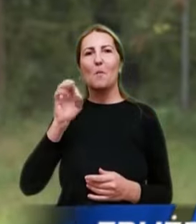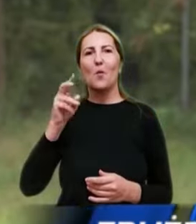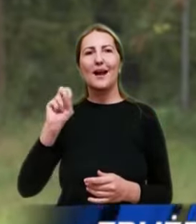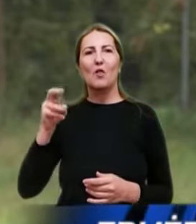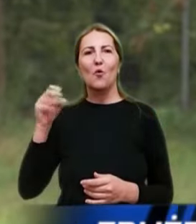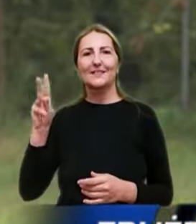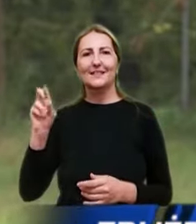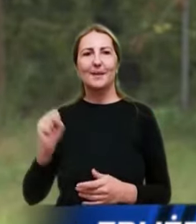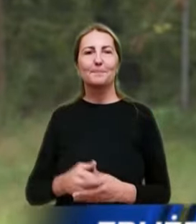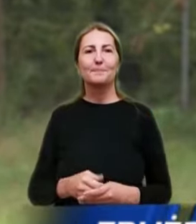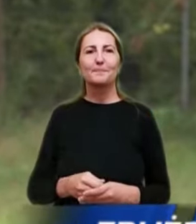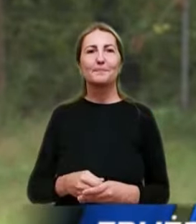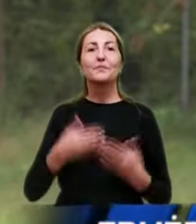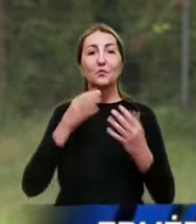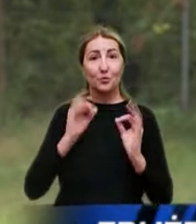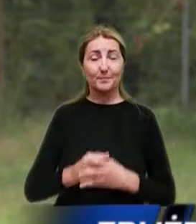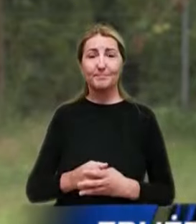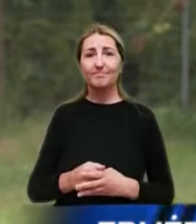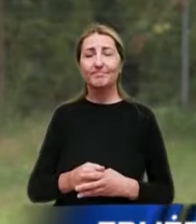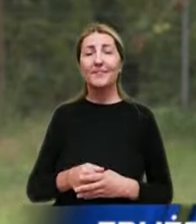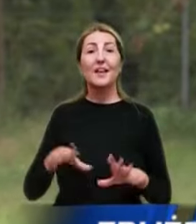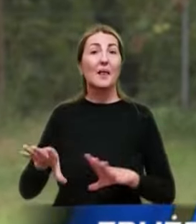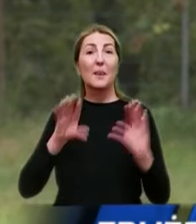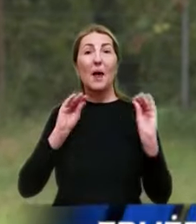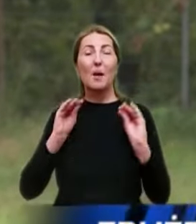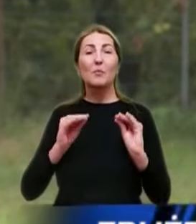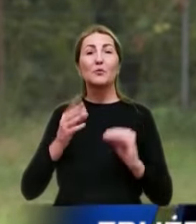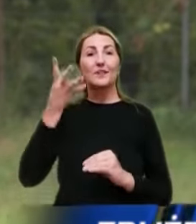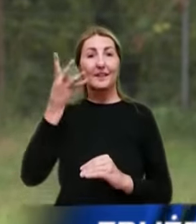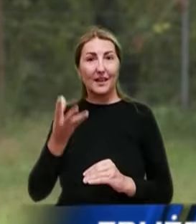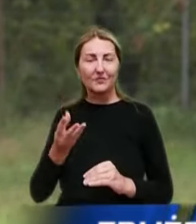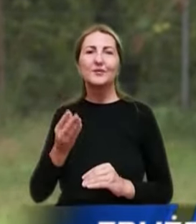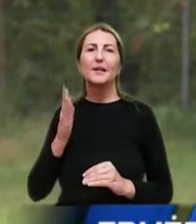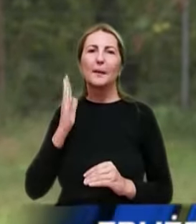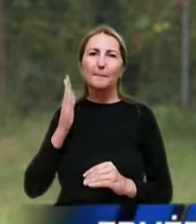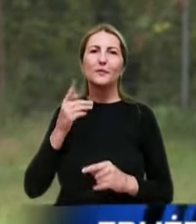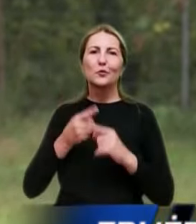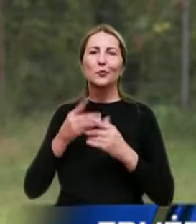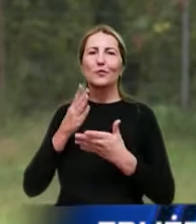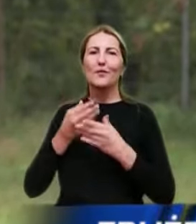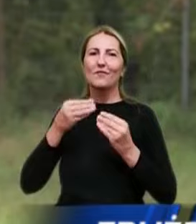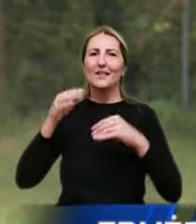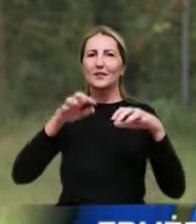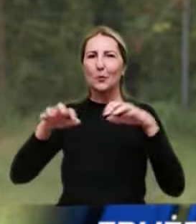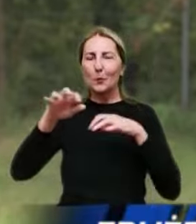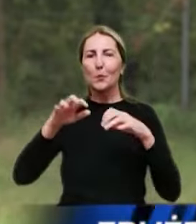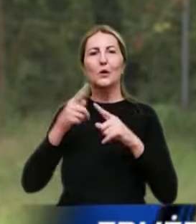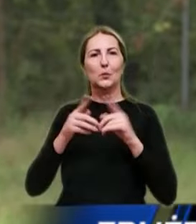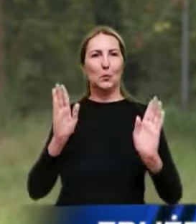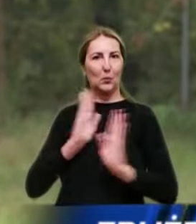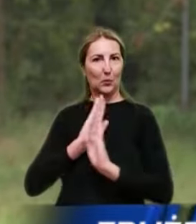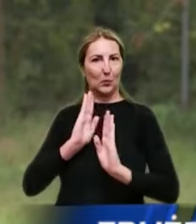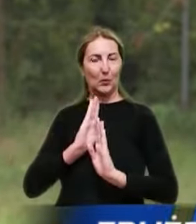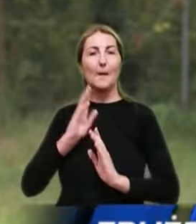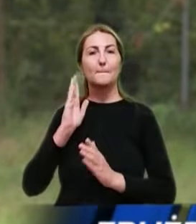Dzień dobry. Wraz z początkiem kalendarzowej jesieni zrobi się nieco bardziej pochmurno i troszkę chłodniej, ponieważ z zachodu napływają do